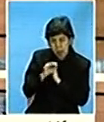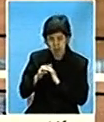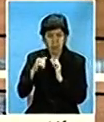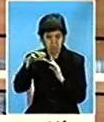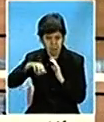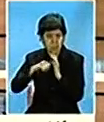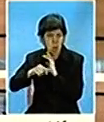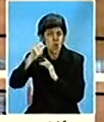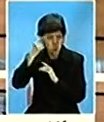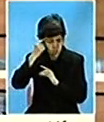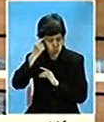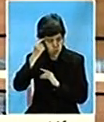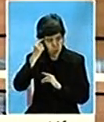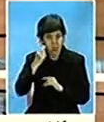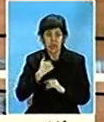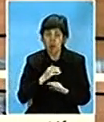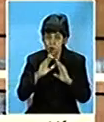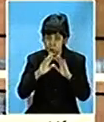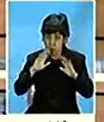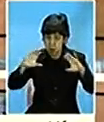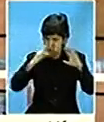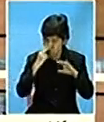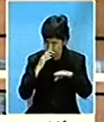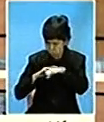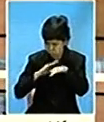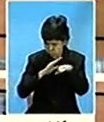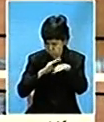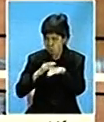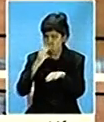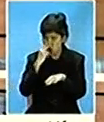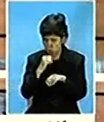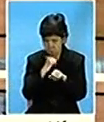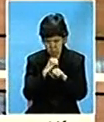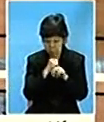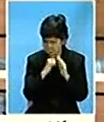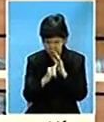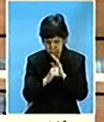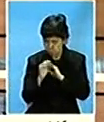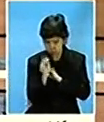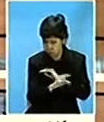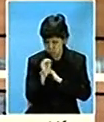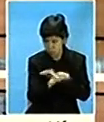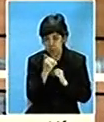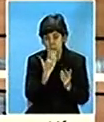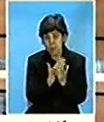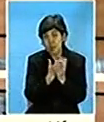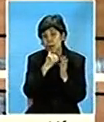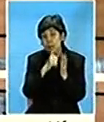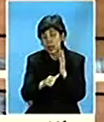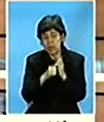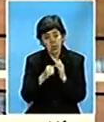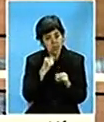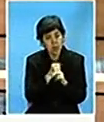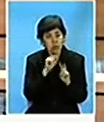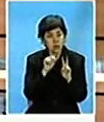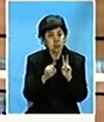บดีก็ขอให้ทางรัฐบาลได้เข้มงวดในการอุดรูตัวนี้ให้ได้เพื่อนำเงินภาษีได้มาสู่จุด 2.1 ล้าน